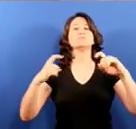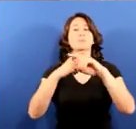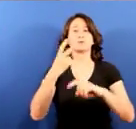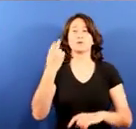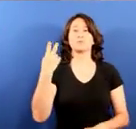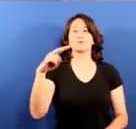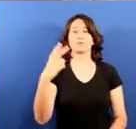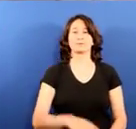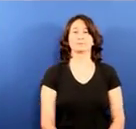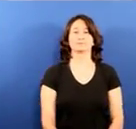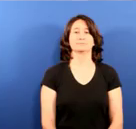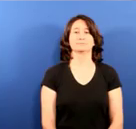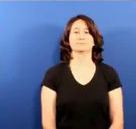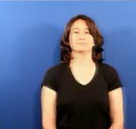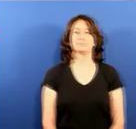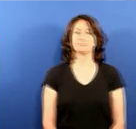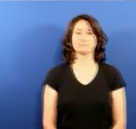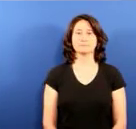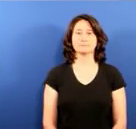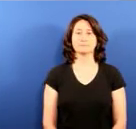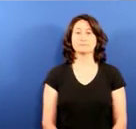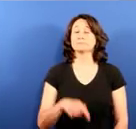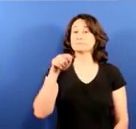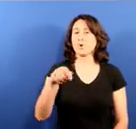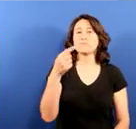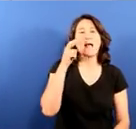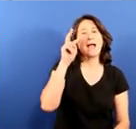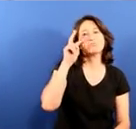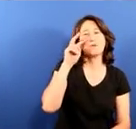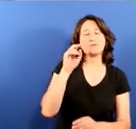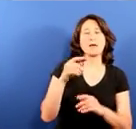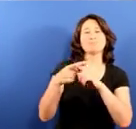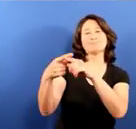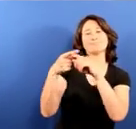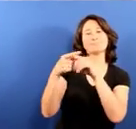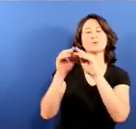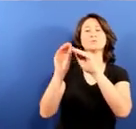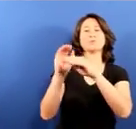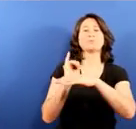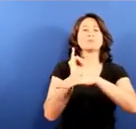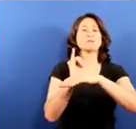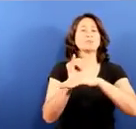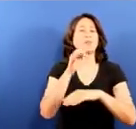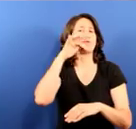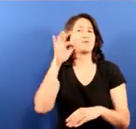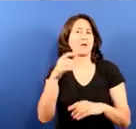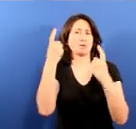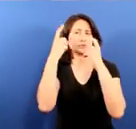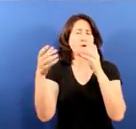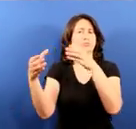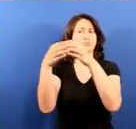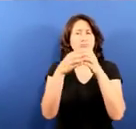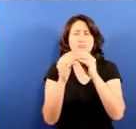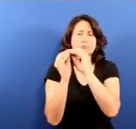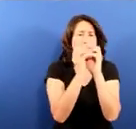Sende Superi Institutuko ikasleekin partekatu zuena, bera, Sena San Denis eskualdean bizi izan baitzen 2008